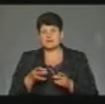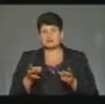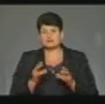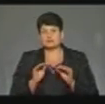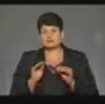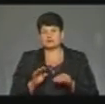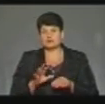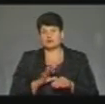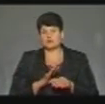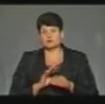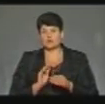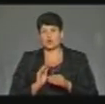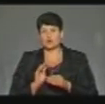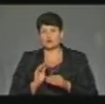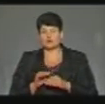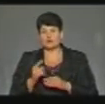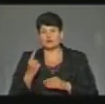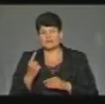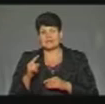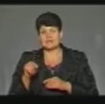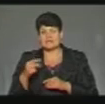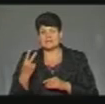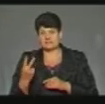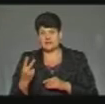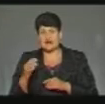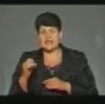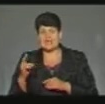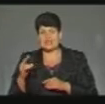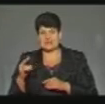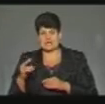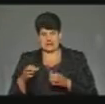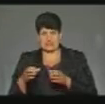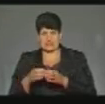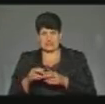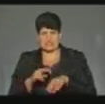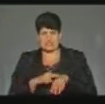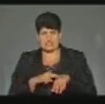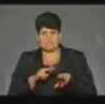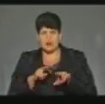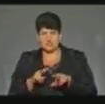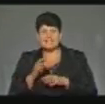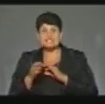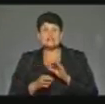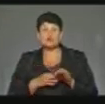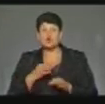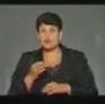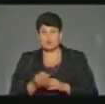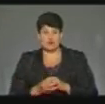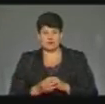виставляти було додатково 1-2 екіпажі з одного боку і з другого, на що цілодобових, на